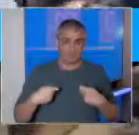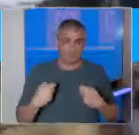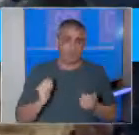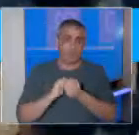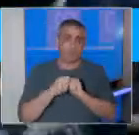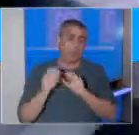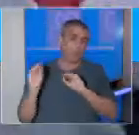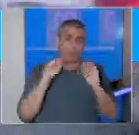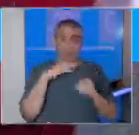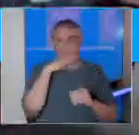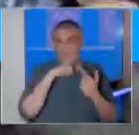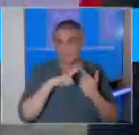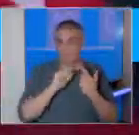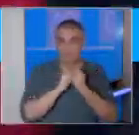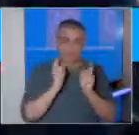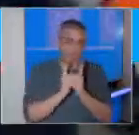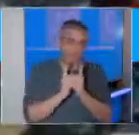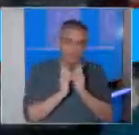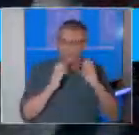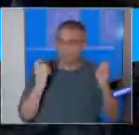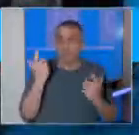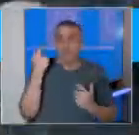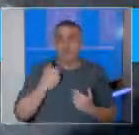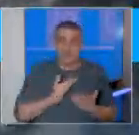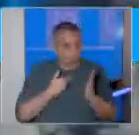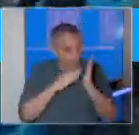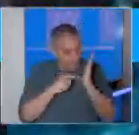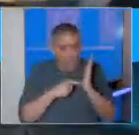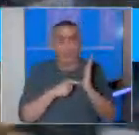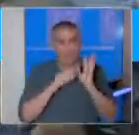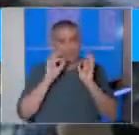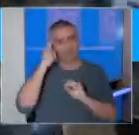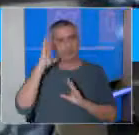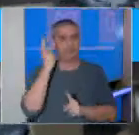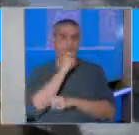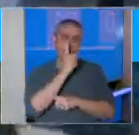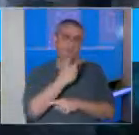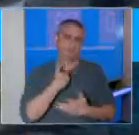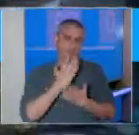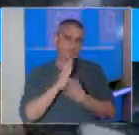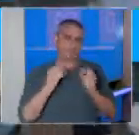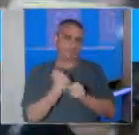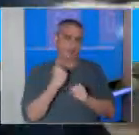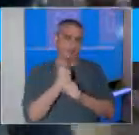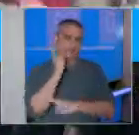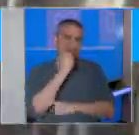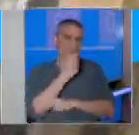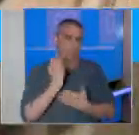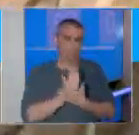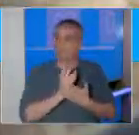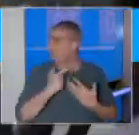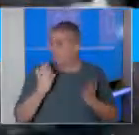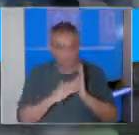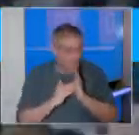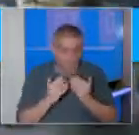מעבר, אולי לחג פסח, אולי קצר, ברגע שיתנו לי תאריך פתיחה, החנויות ידעו מה להזמין ממני, ואני כבר מתחיל לעבוד, להכין הזמנות. בלי